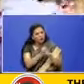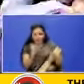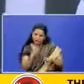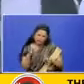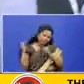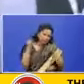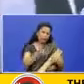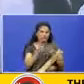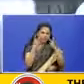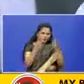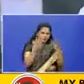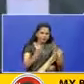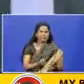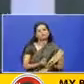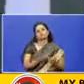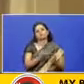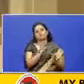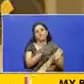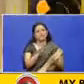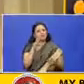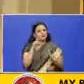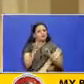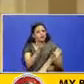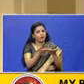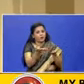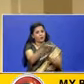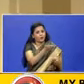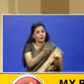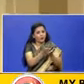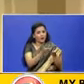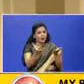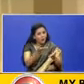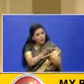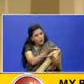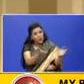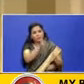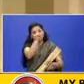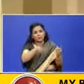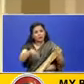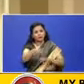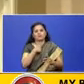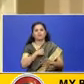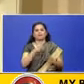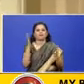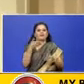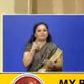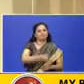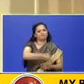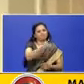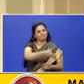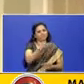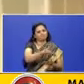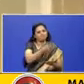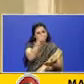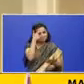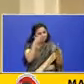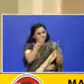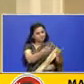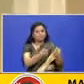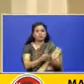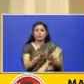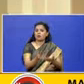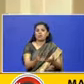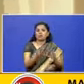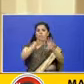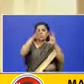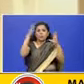देखना चाहता हूँ। चलिए बिपिन भाई, आपको और आपके गांव के सब लोगों को मेरी तरफ से बहुत बहुत शुभकामनाएं। और दुनिया आप